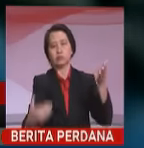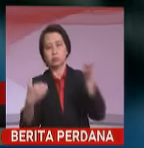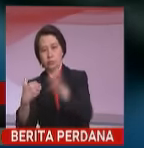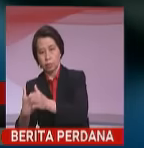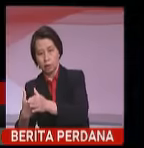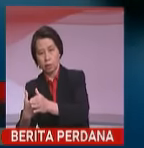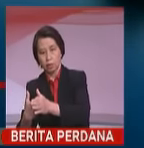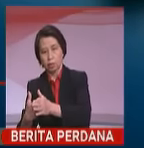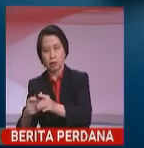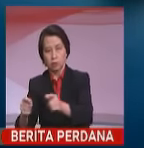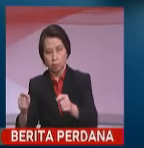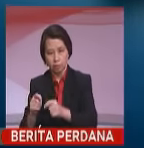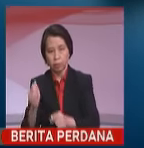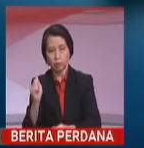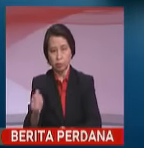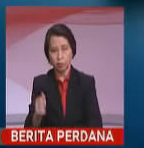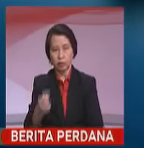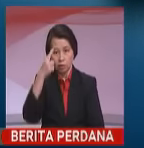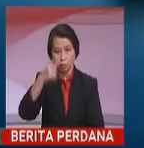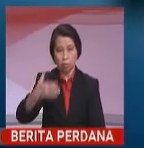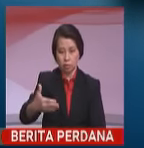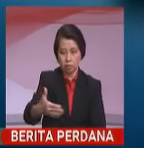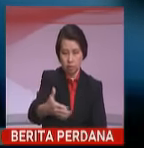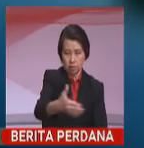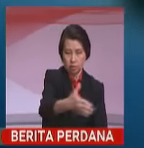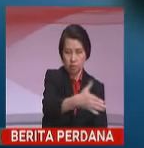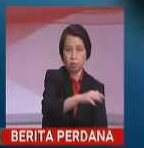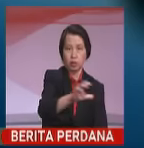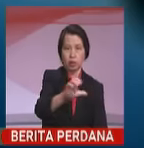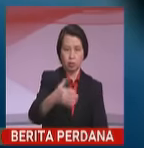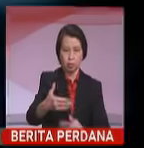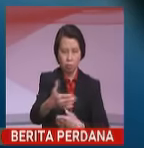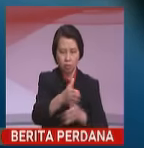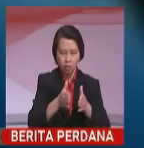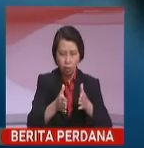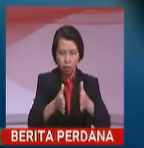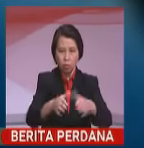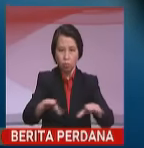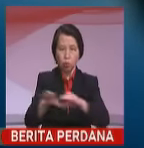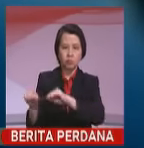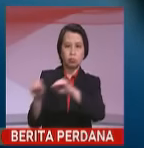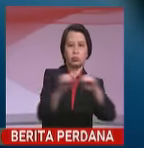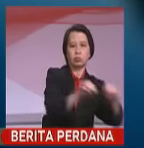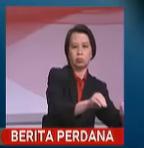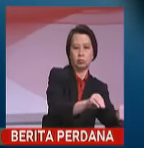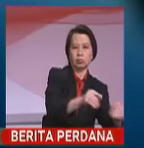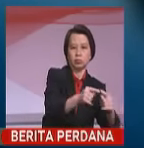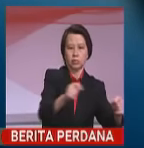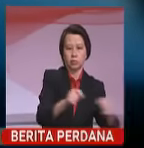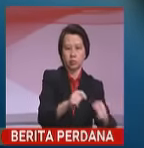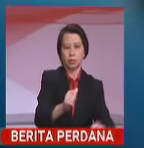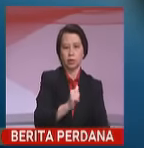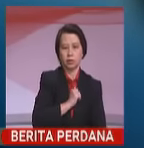semula ke tempat asalnya. Difahamkan ikan salmon dalam rakaman ini sedang melakukan penghijraan ke tempat